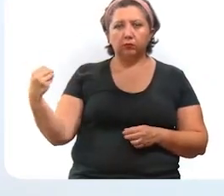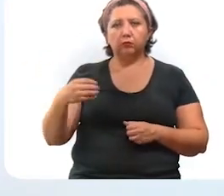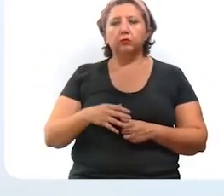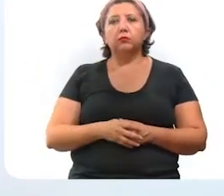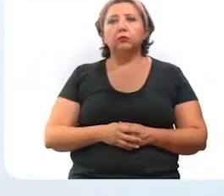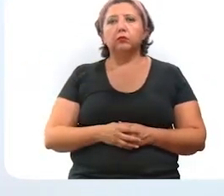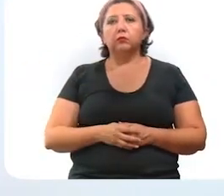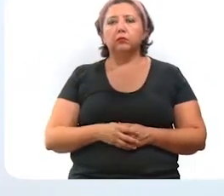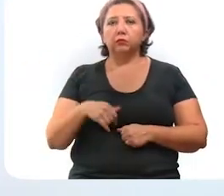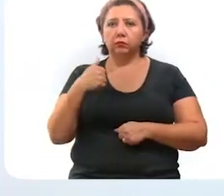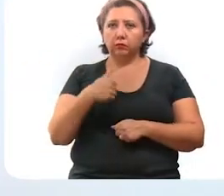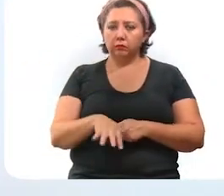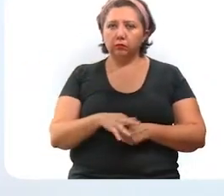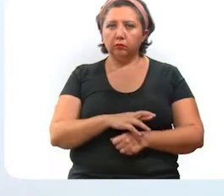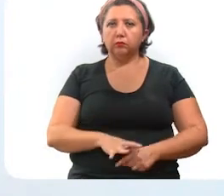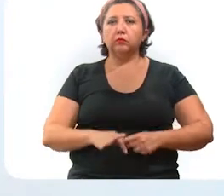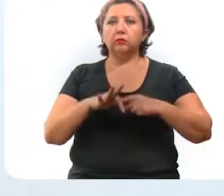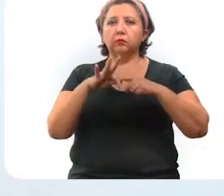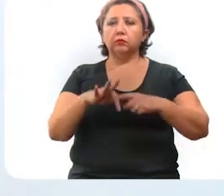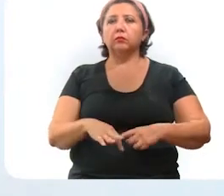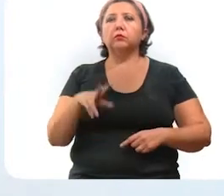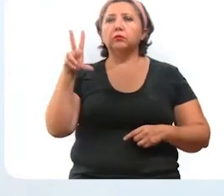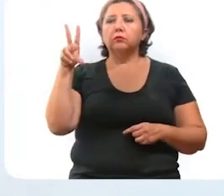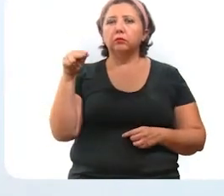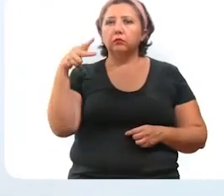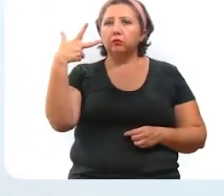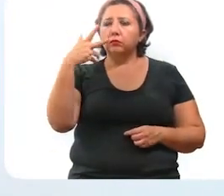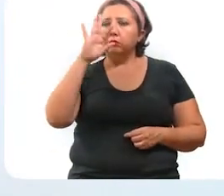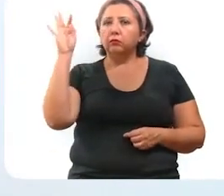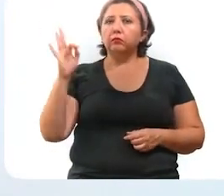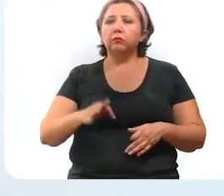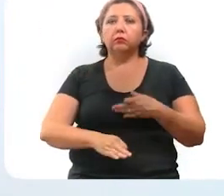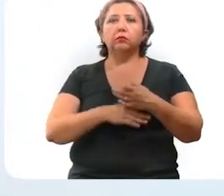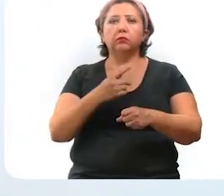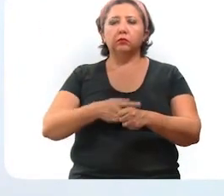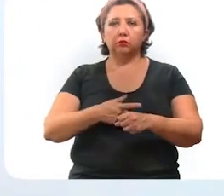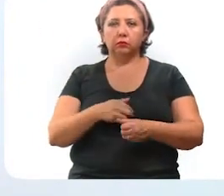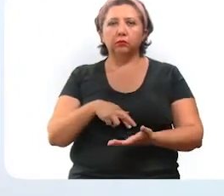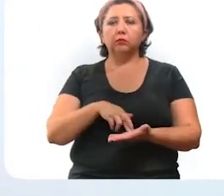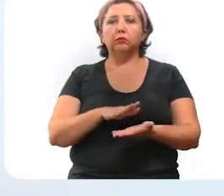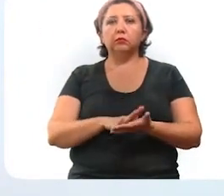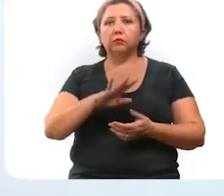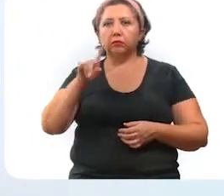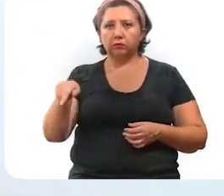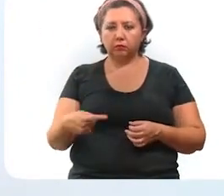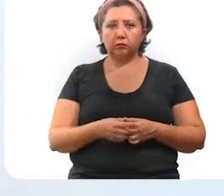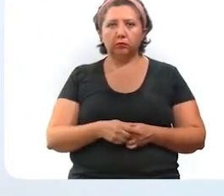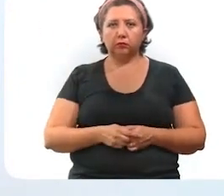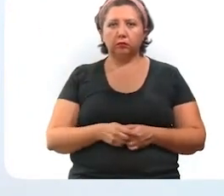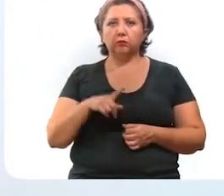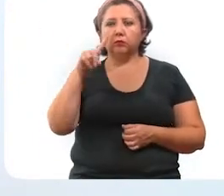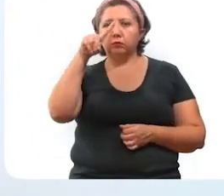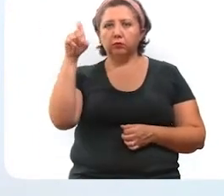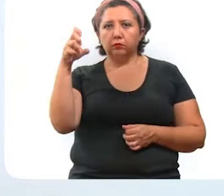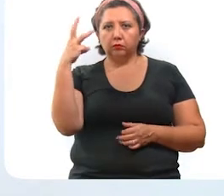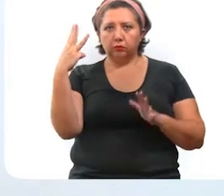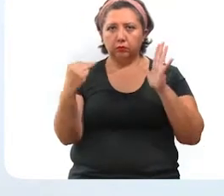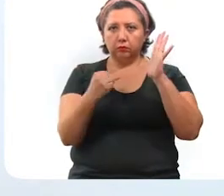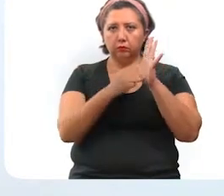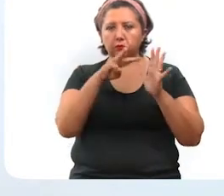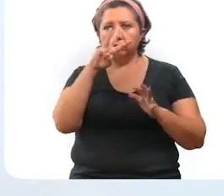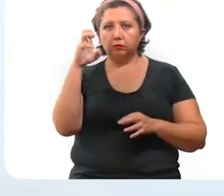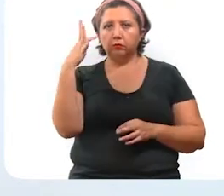pahal, 63 mil 403 mako pak teokoronavirus, taktukinil 7 di febrero, letiobetika hakbalo, 16 mil